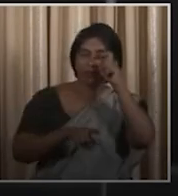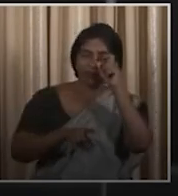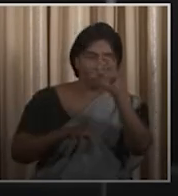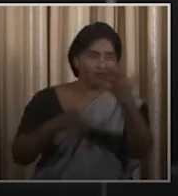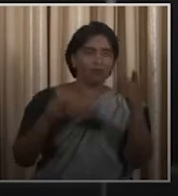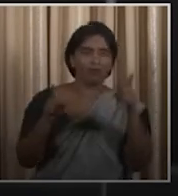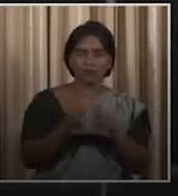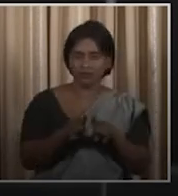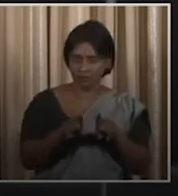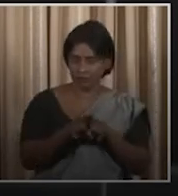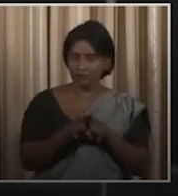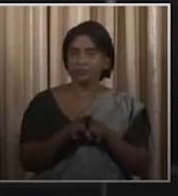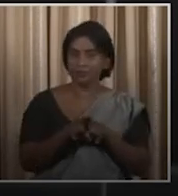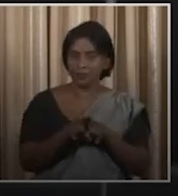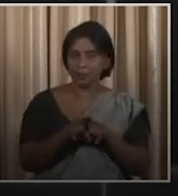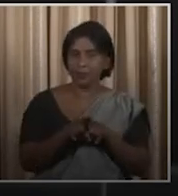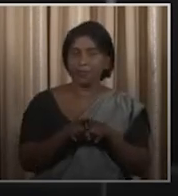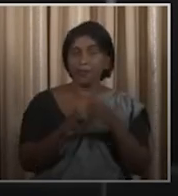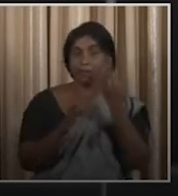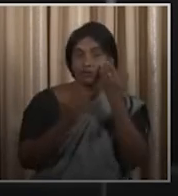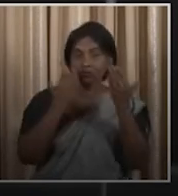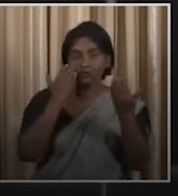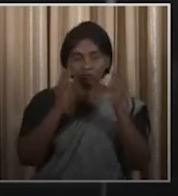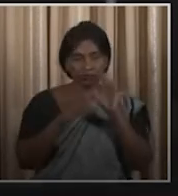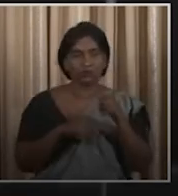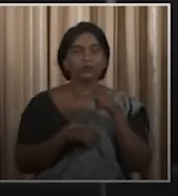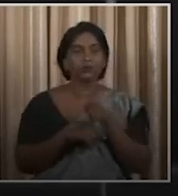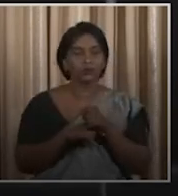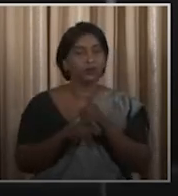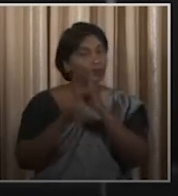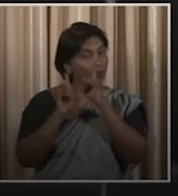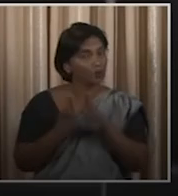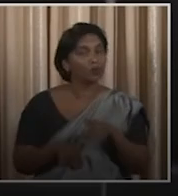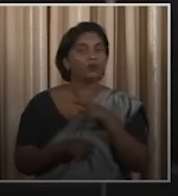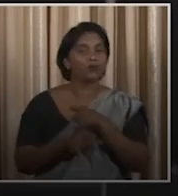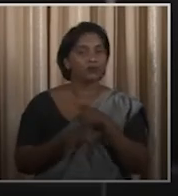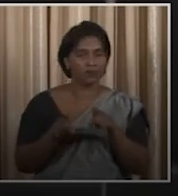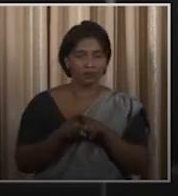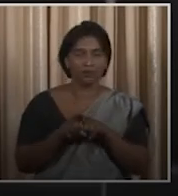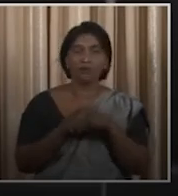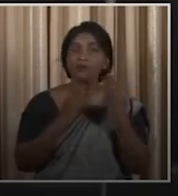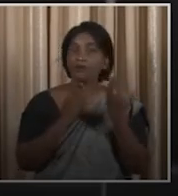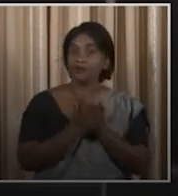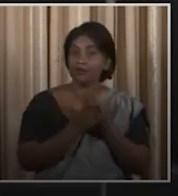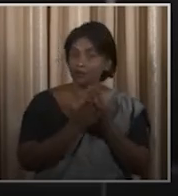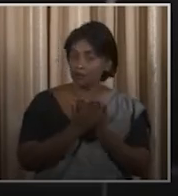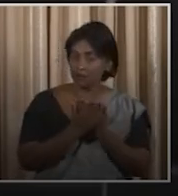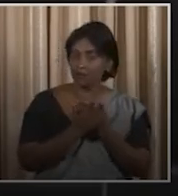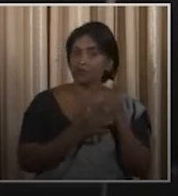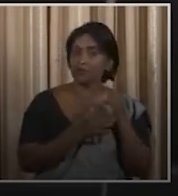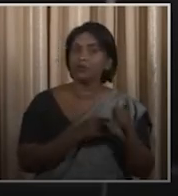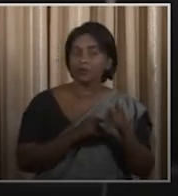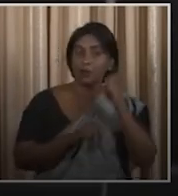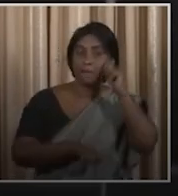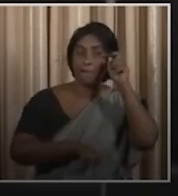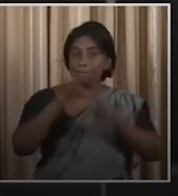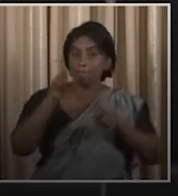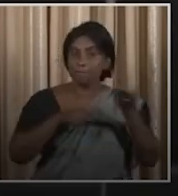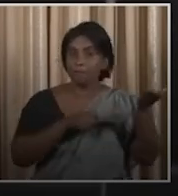නොදකපු පැති දැකලා ඒ අනුව සිනමාව